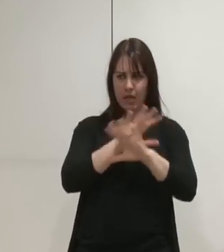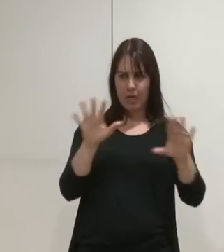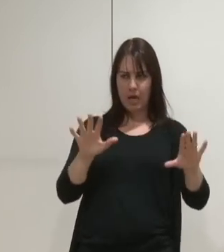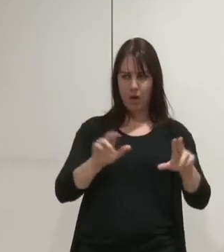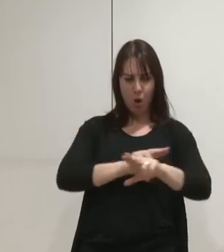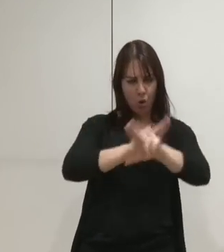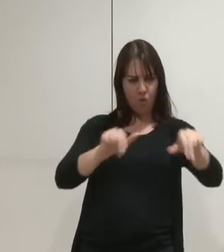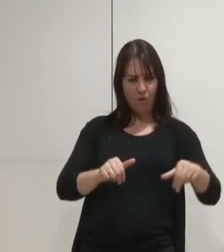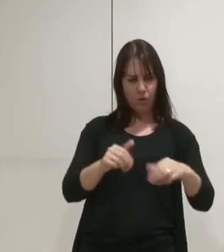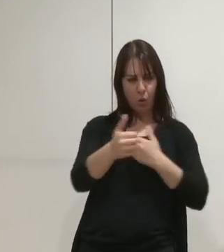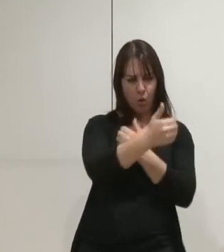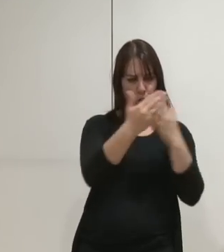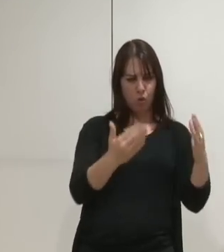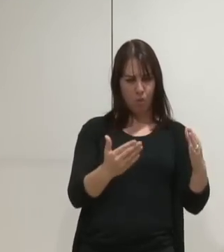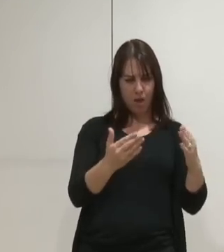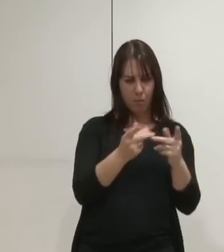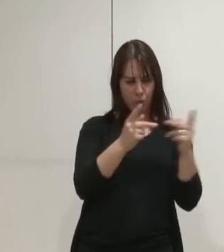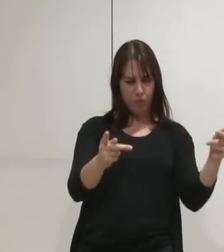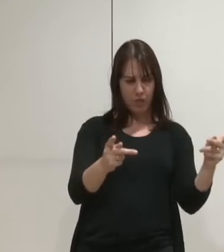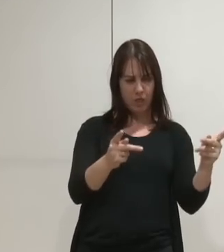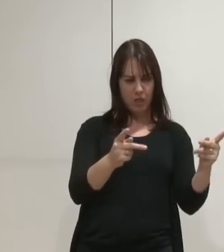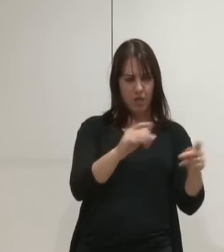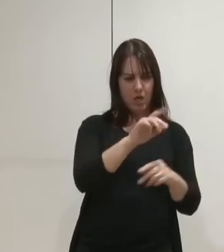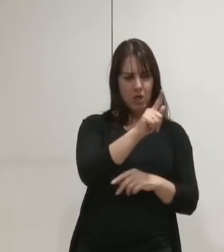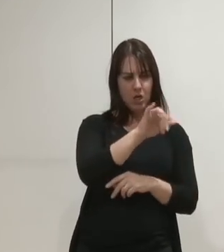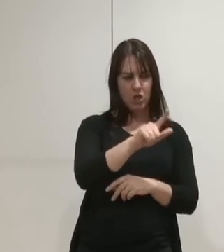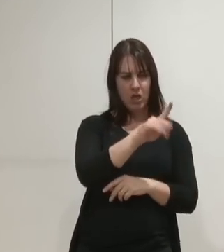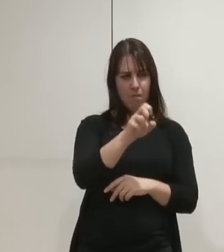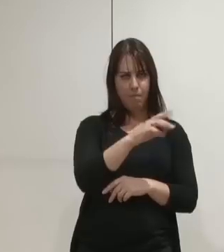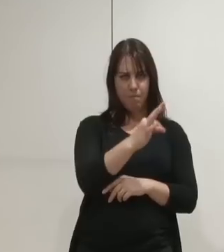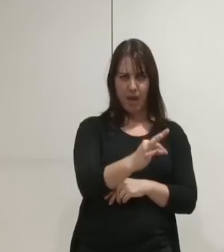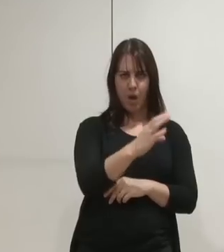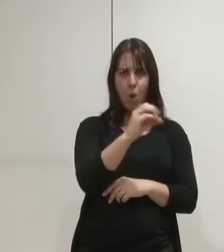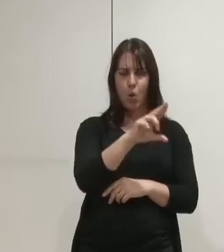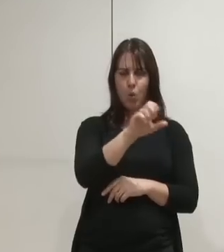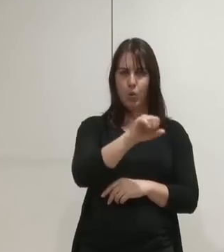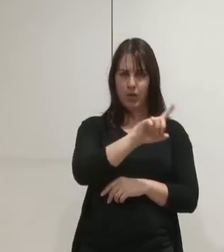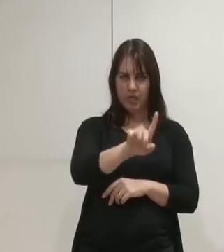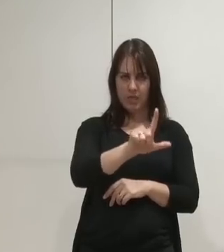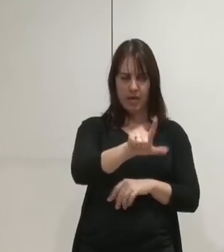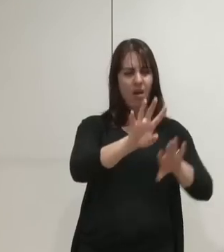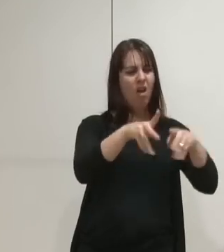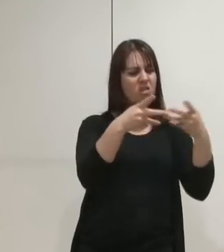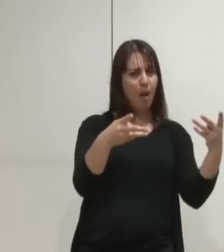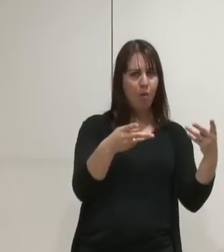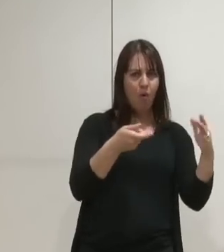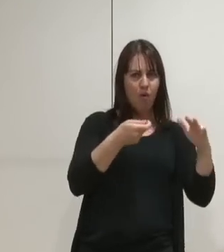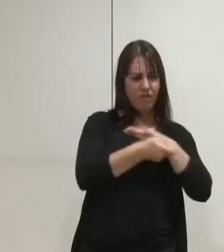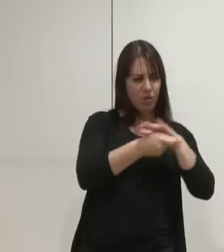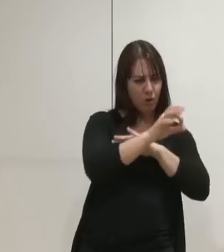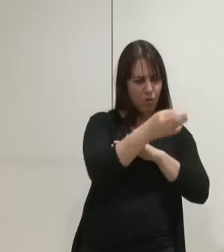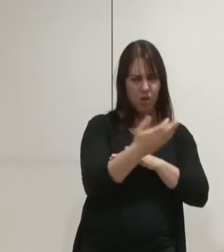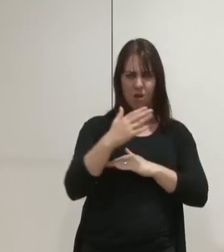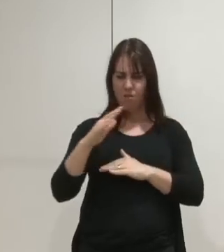public avec Gilbert Coulier production et le tableau de financement mais je vois pas de convention de domaine